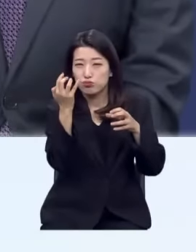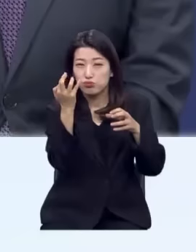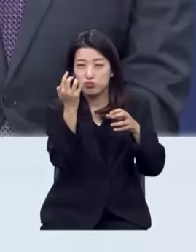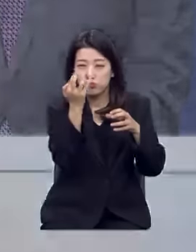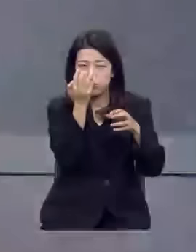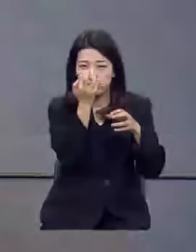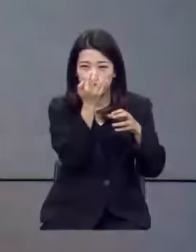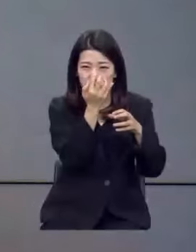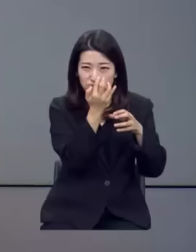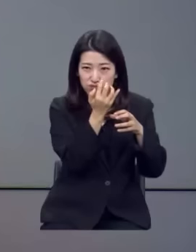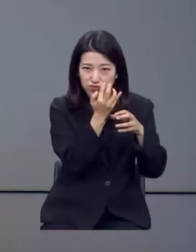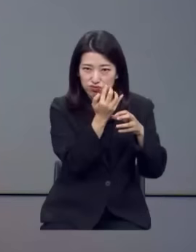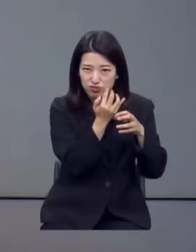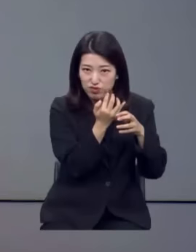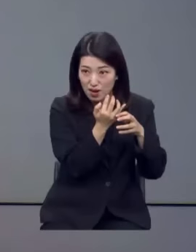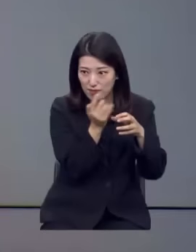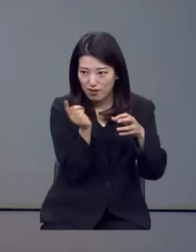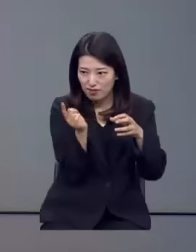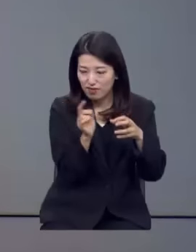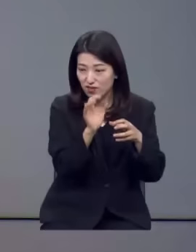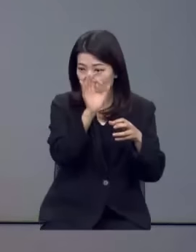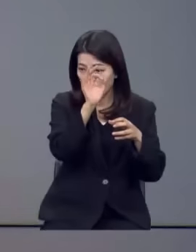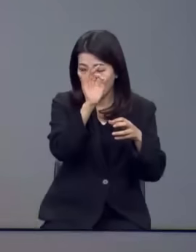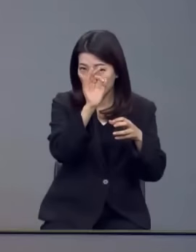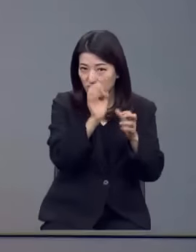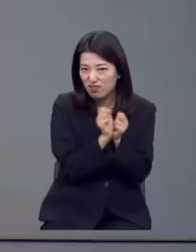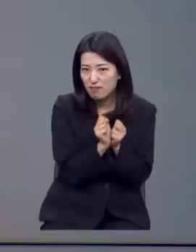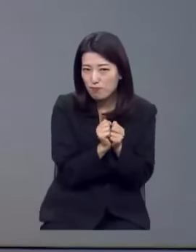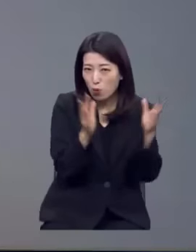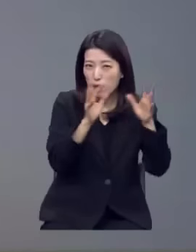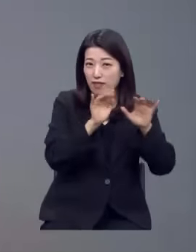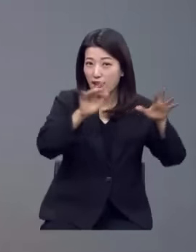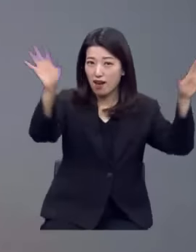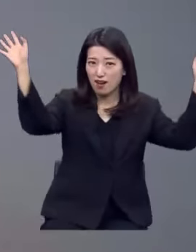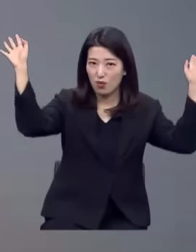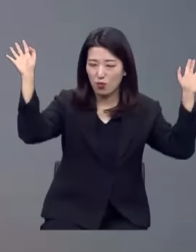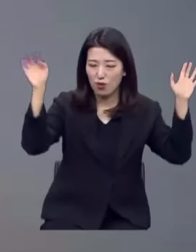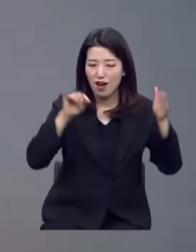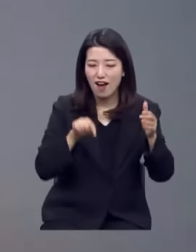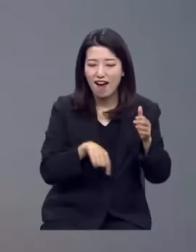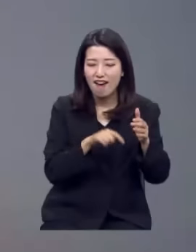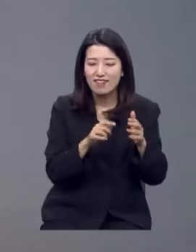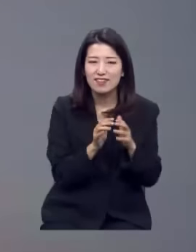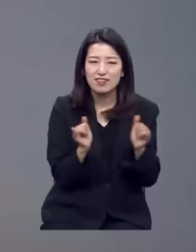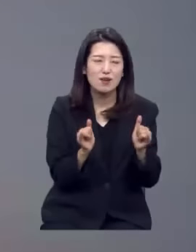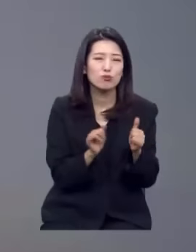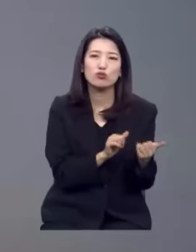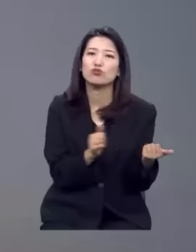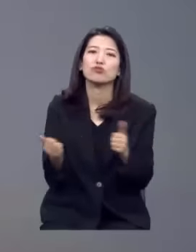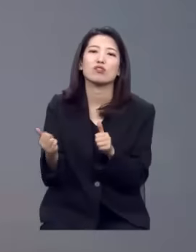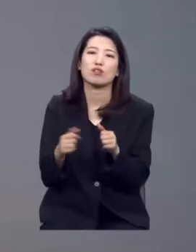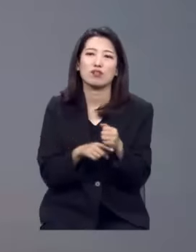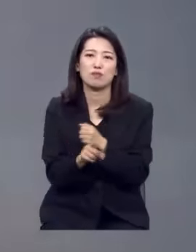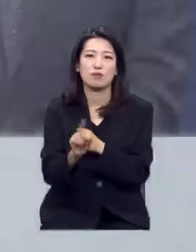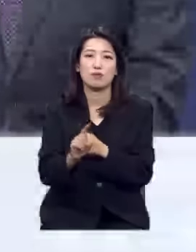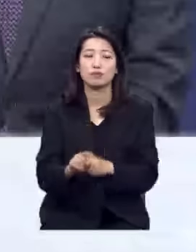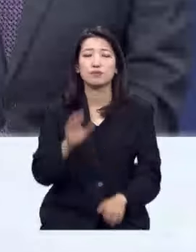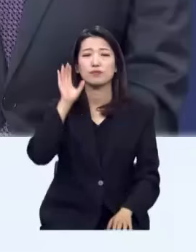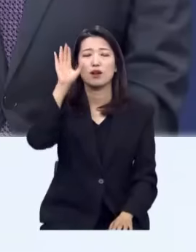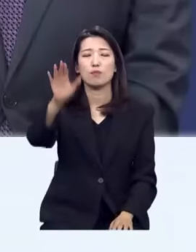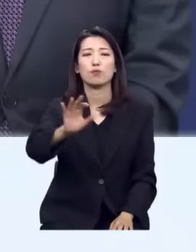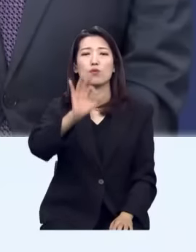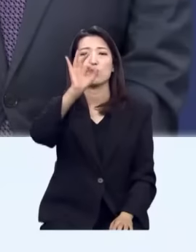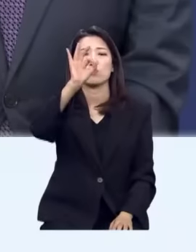날아가고 돈 밑에 있는 사람도 다 죽잖아요음 그러니까 명태는 앞으로 돈 문제가 계속 좀 이슈로